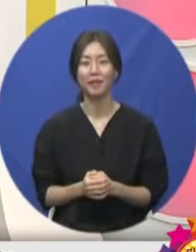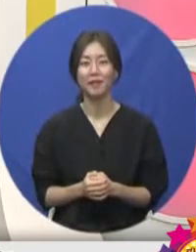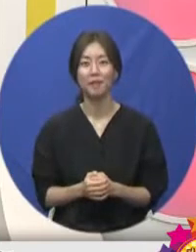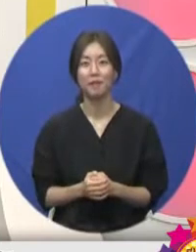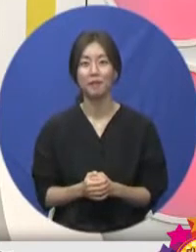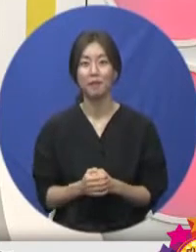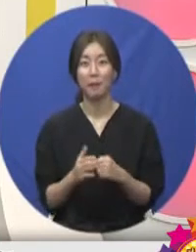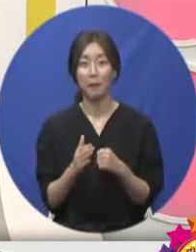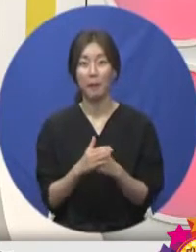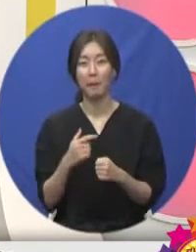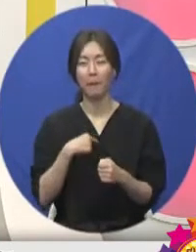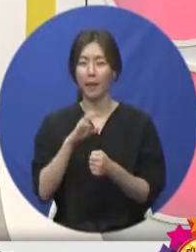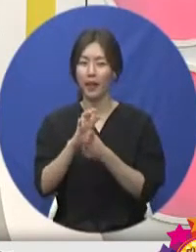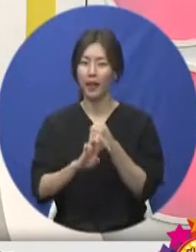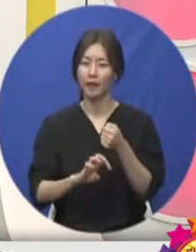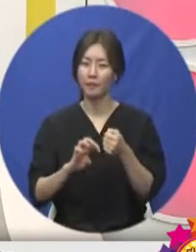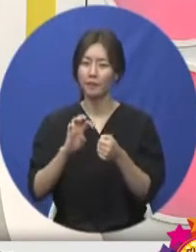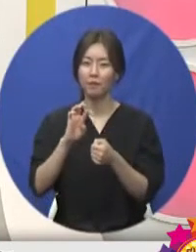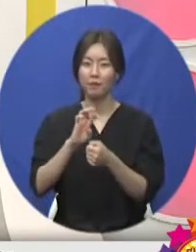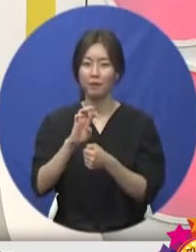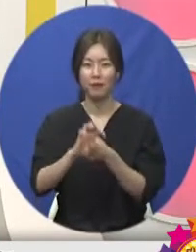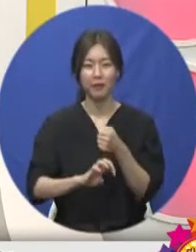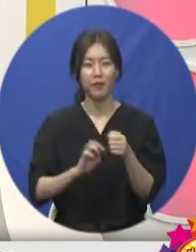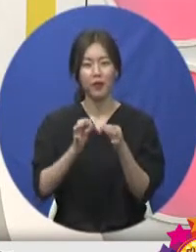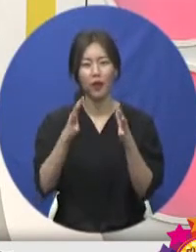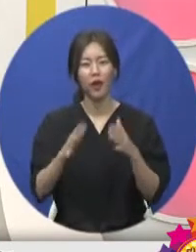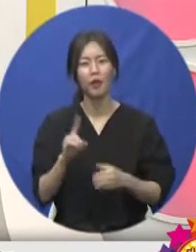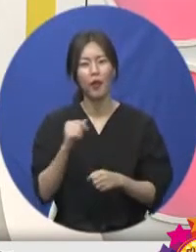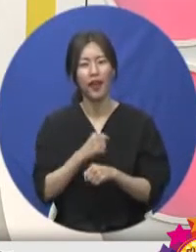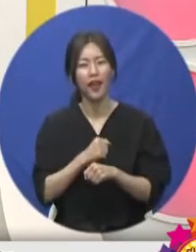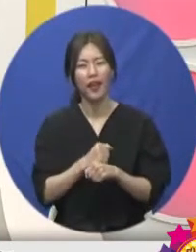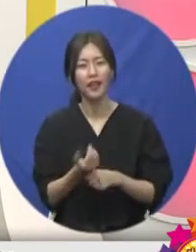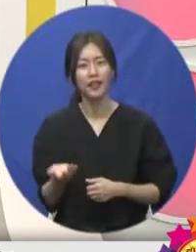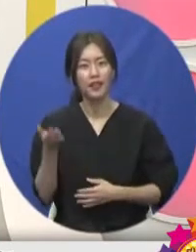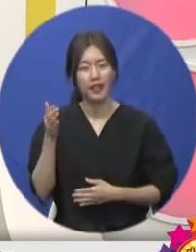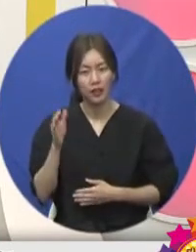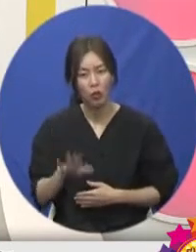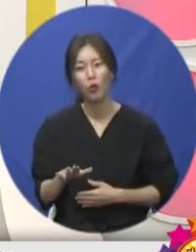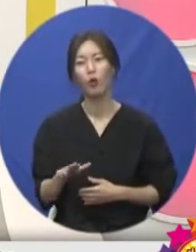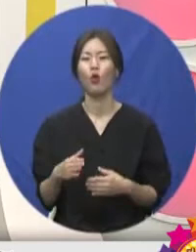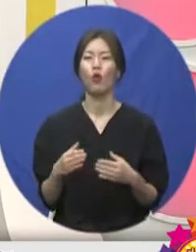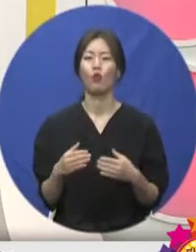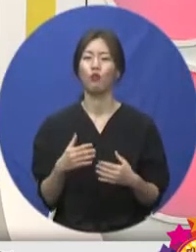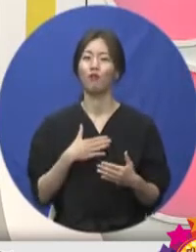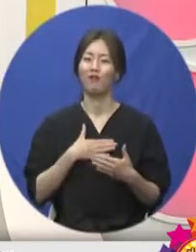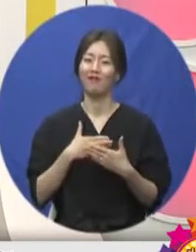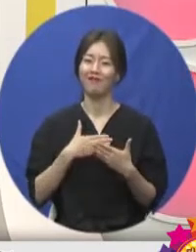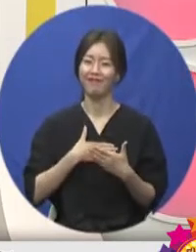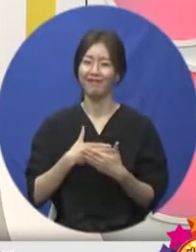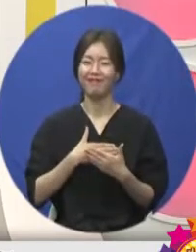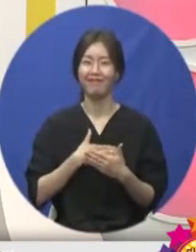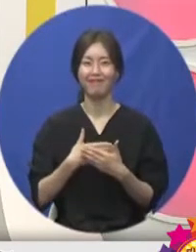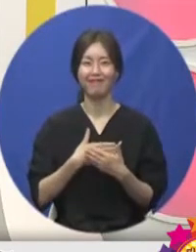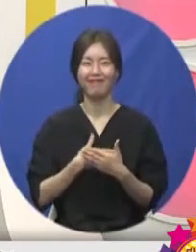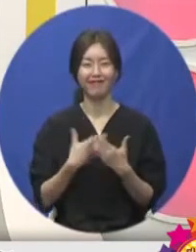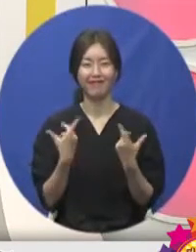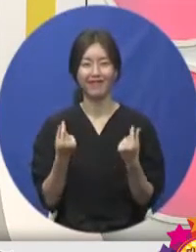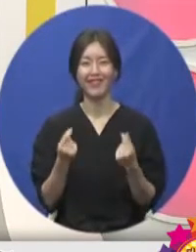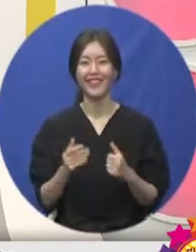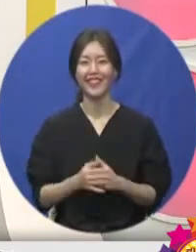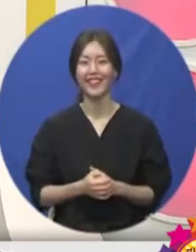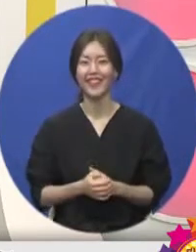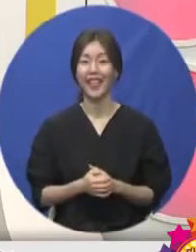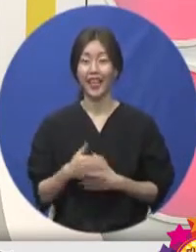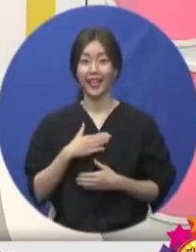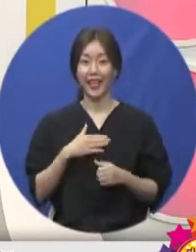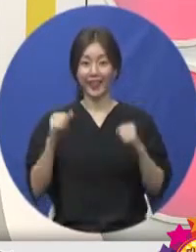예. 40년을 나도 이제 뭘 했는데도 예. 그래도 떨려요. 그럼요. 긴장돼요. 긴장돼. 그런다니까요, 이게.